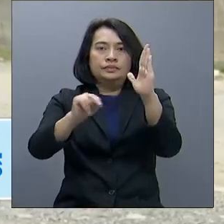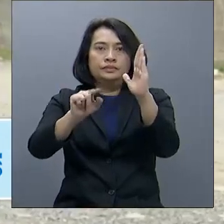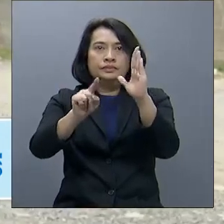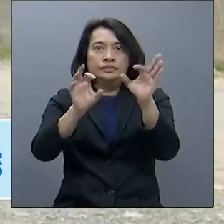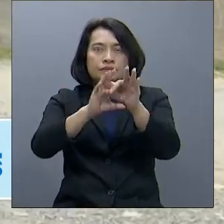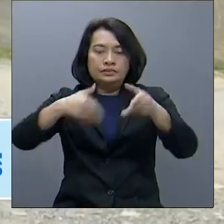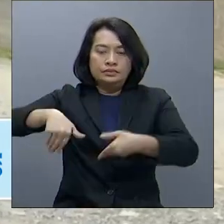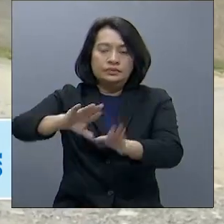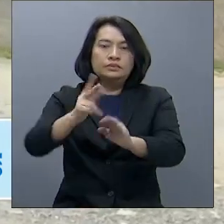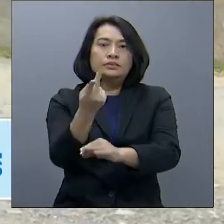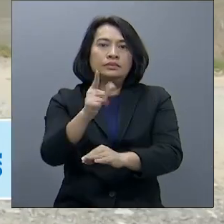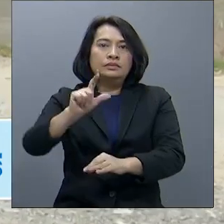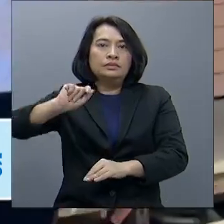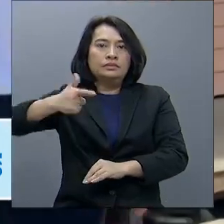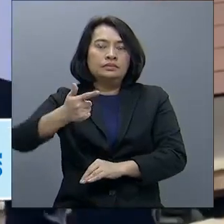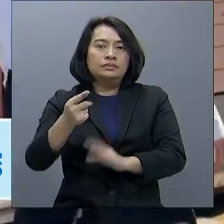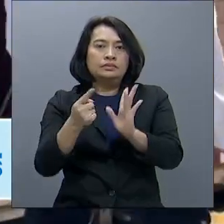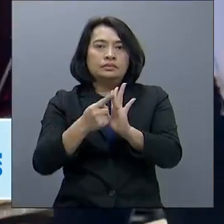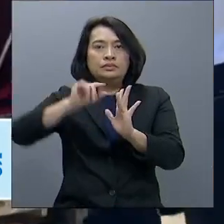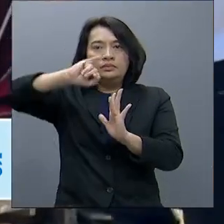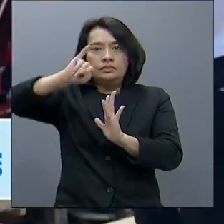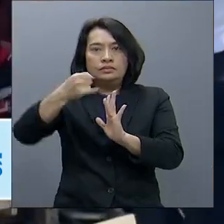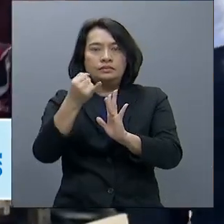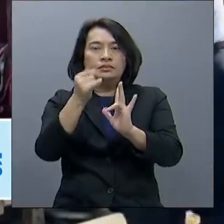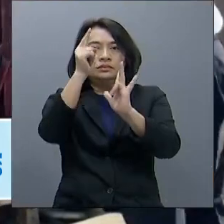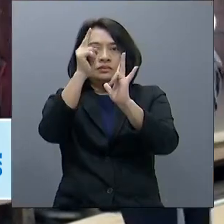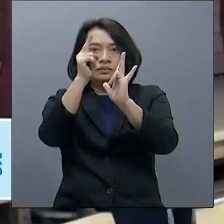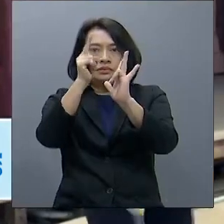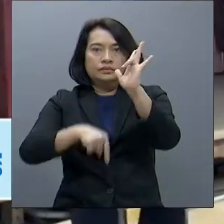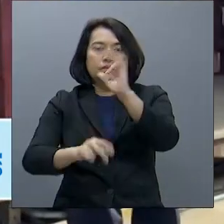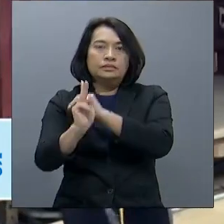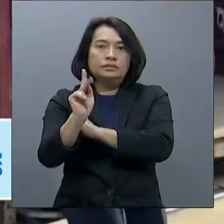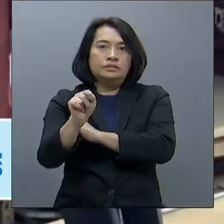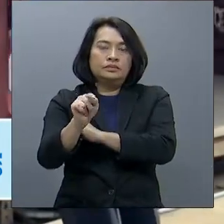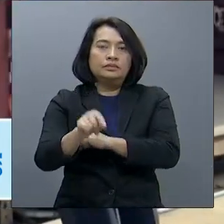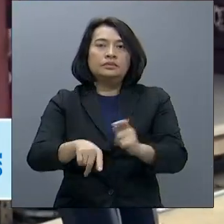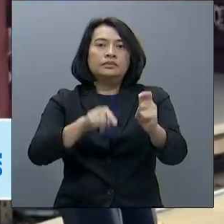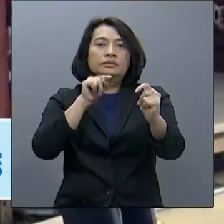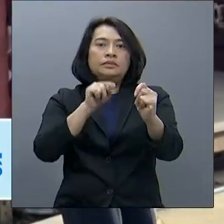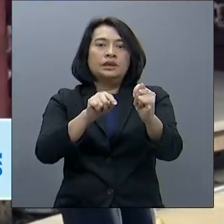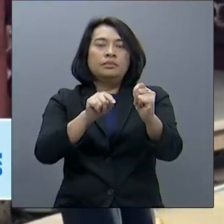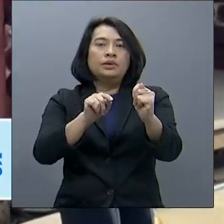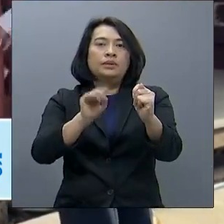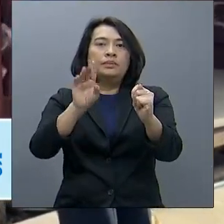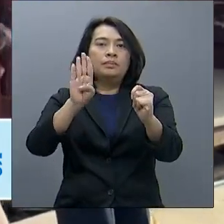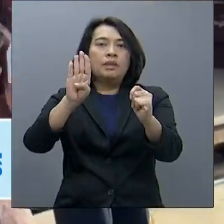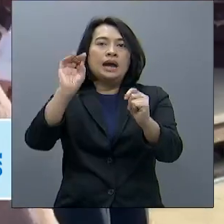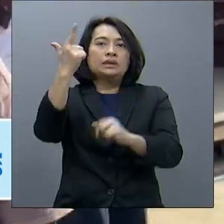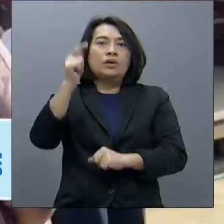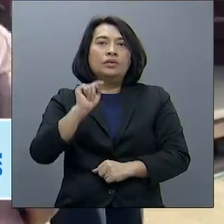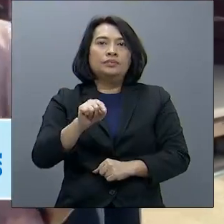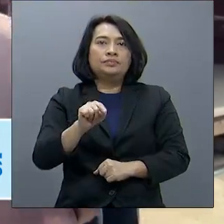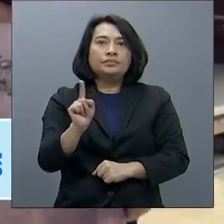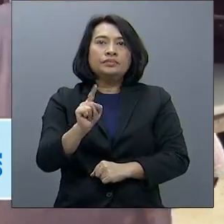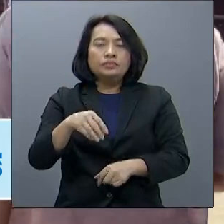หมู่11ตำบลบางบัวทองอำเภอบางบัวทองจังหวัดนนทบุรีเพื่อสอบถามชาวบ้านในพื้นที่ที่คุณป้าสมนึกเ